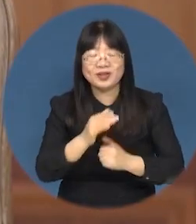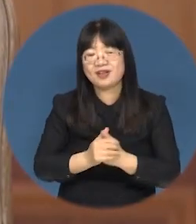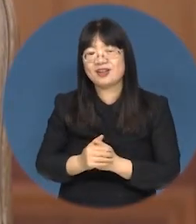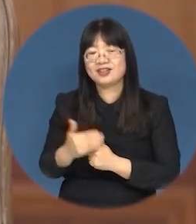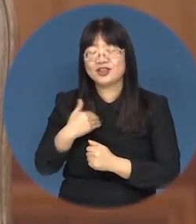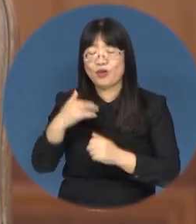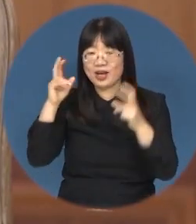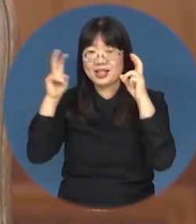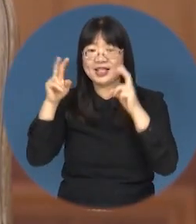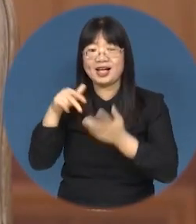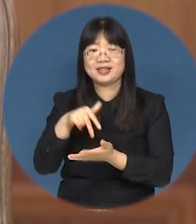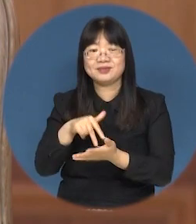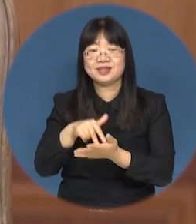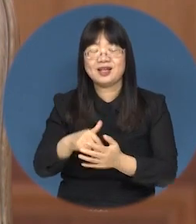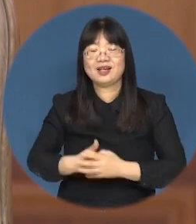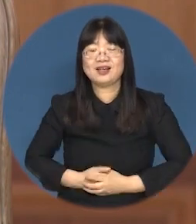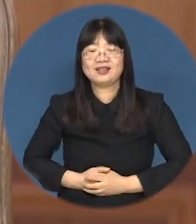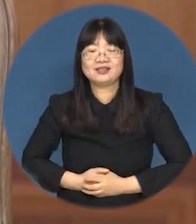또 저희 회사가